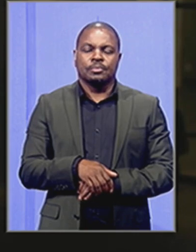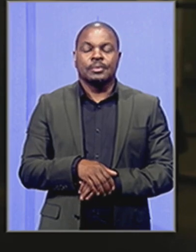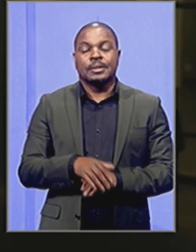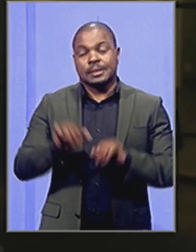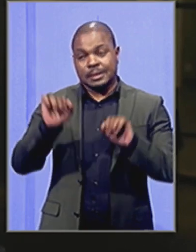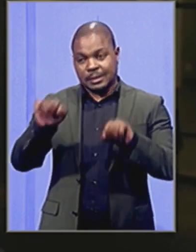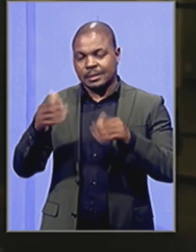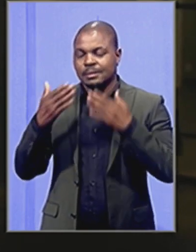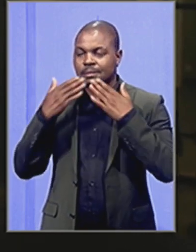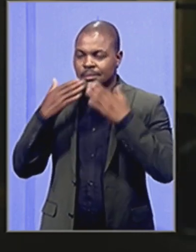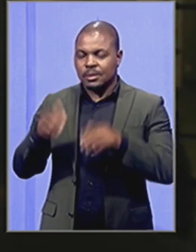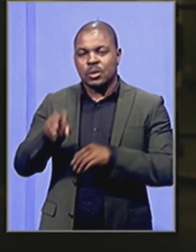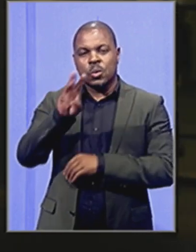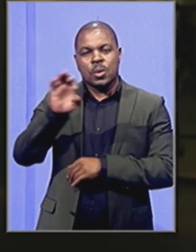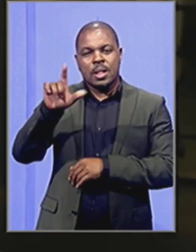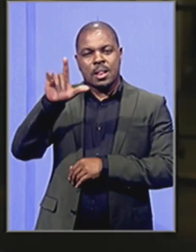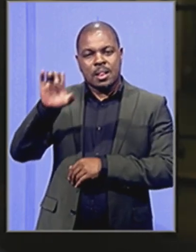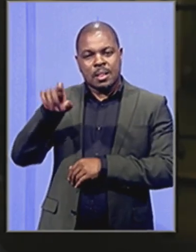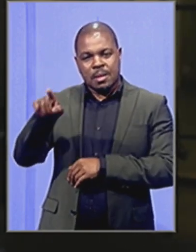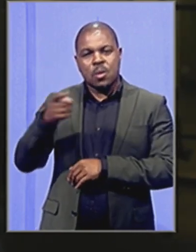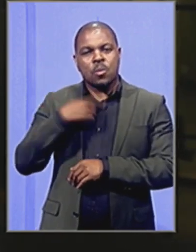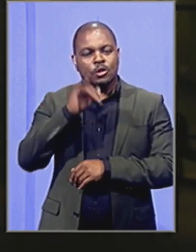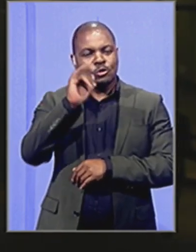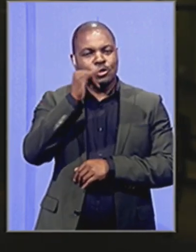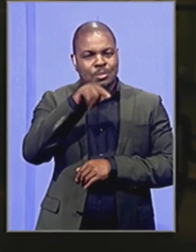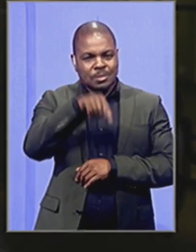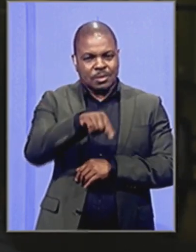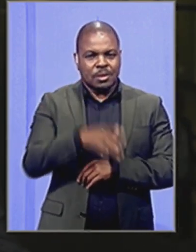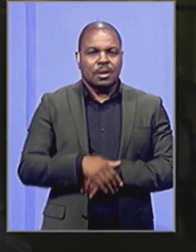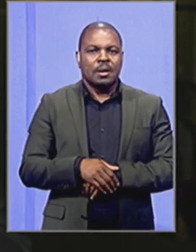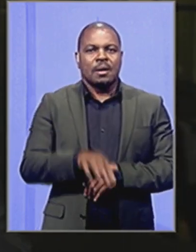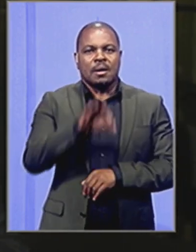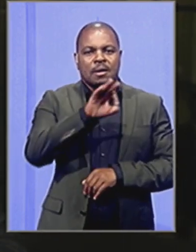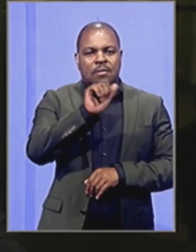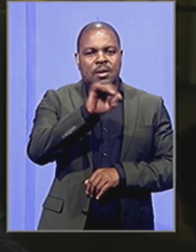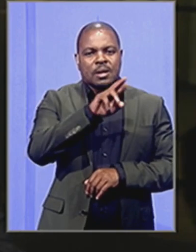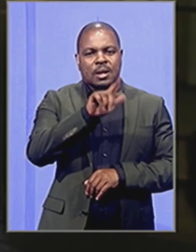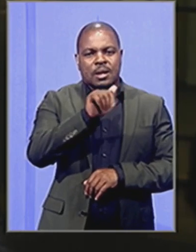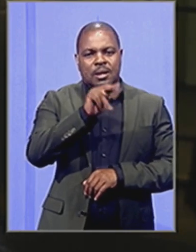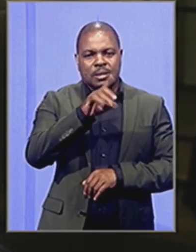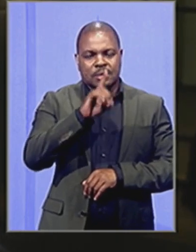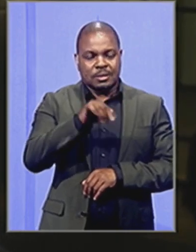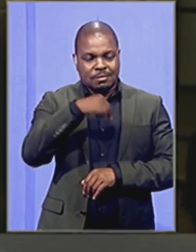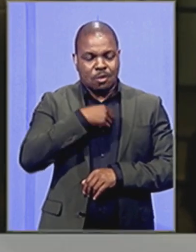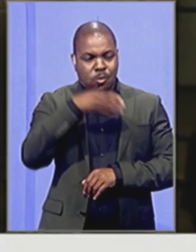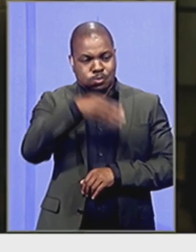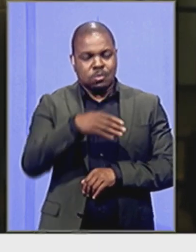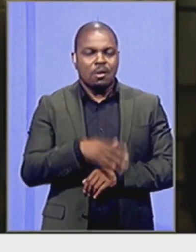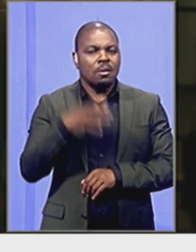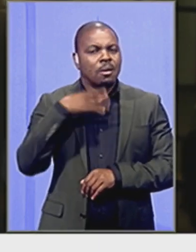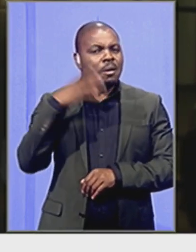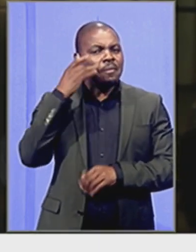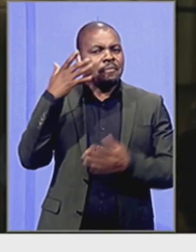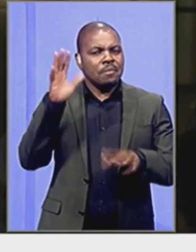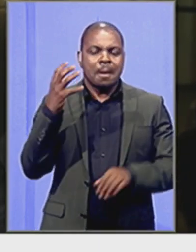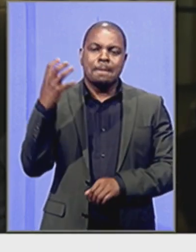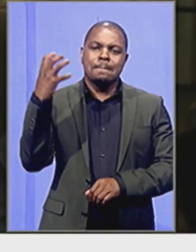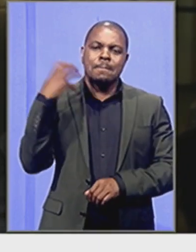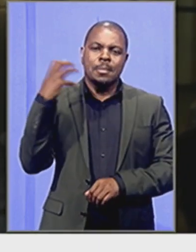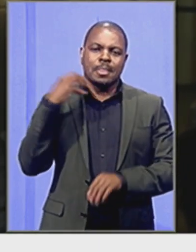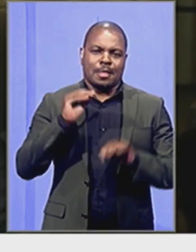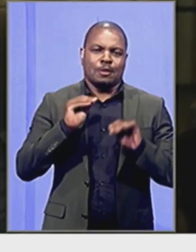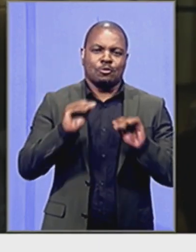Ra leboga o ile re mokwe Johannesburg mokwe Fairland mo plekeng ba reng ke Fairland re fetšo kwa Minister of